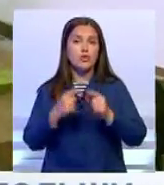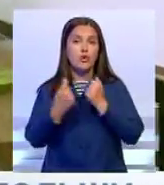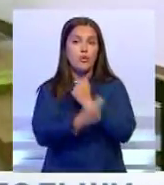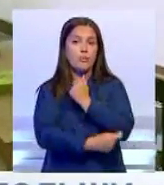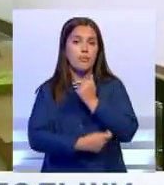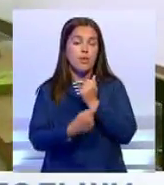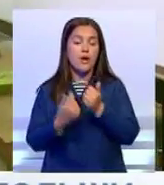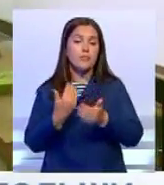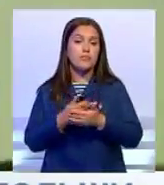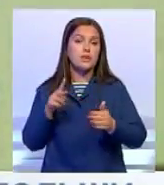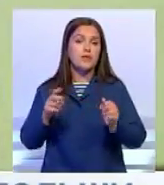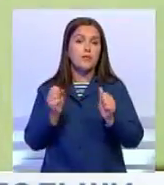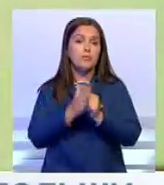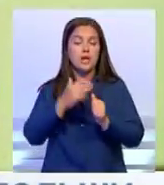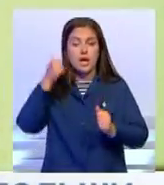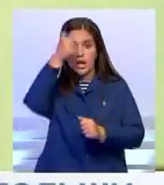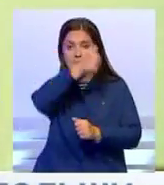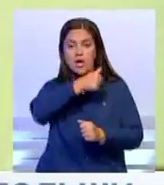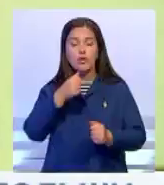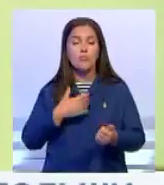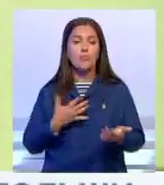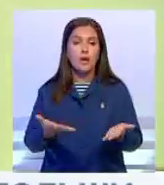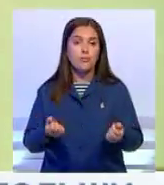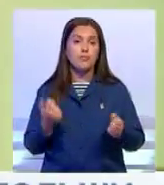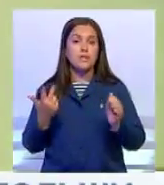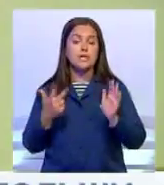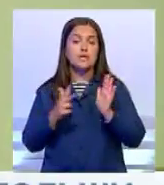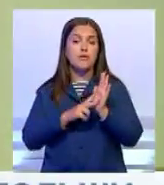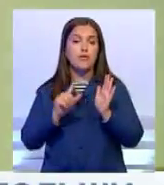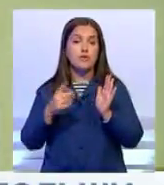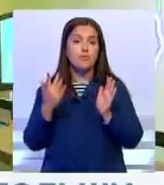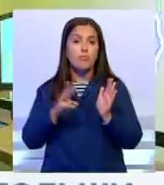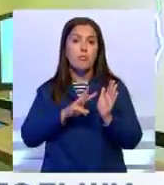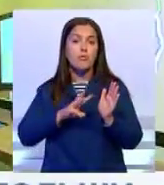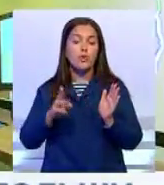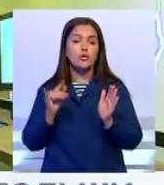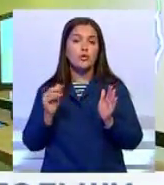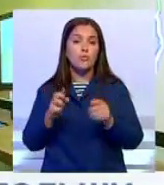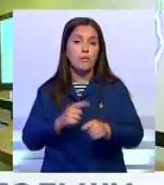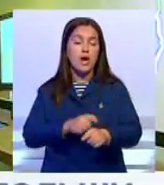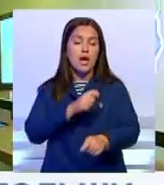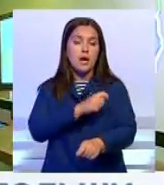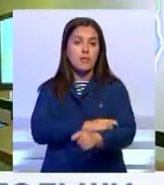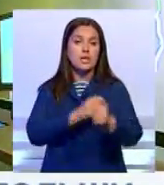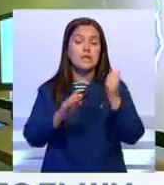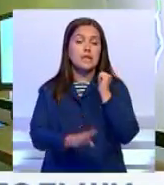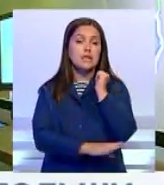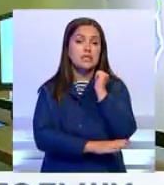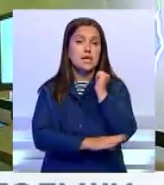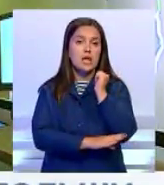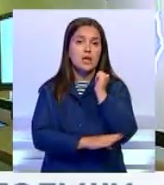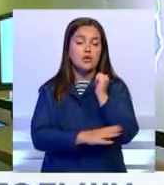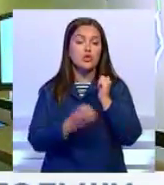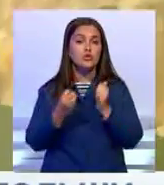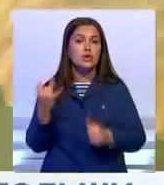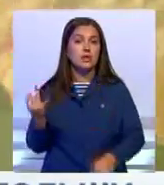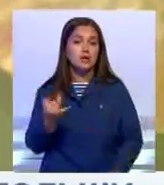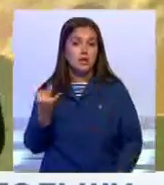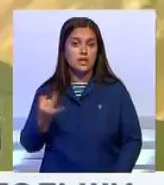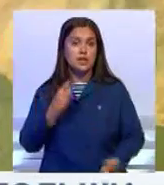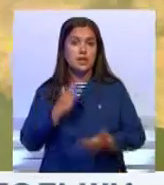Например, в 2015 году было получено 38,5 миллионов кубометров древесины. Что еще особенно